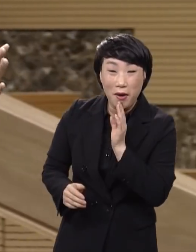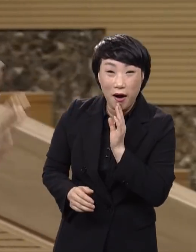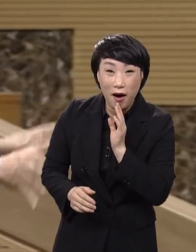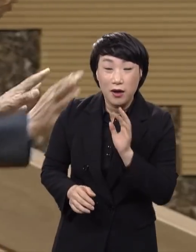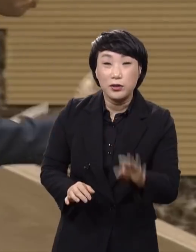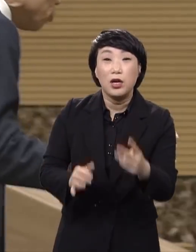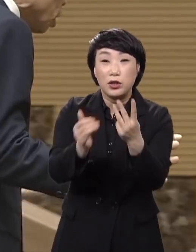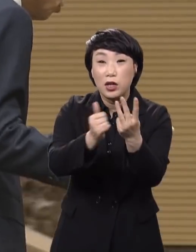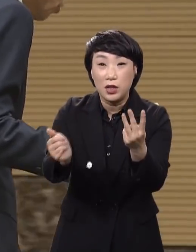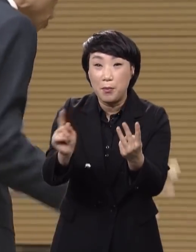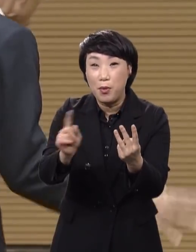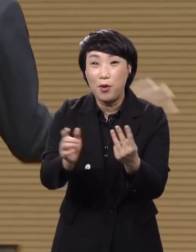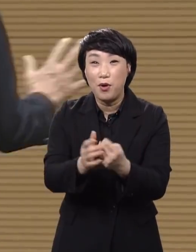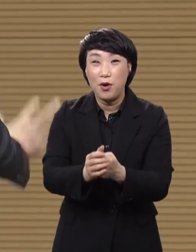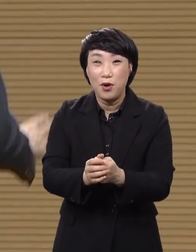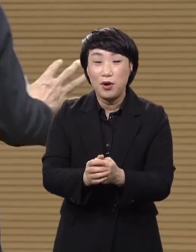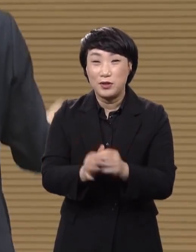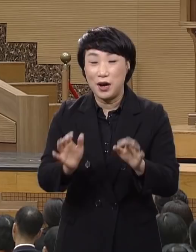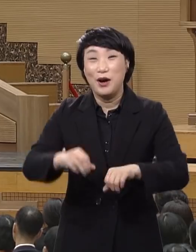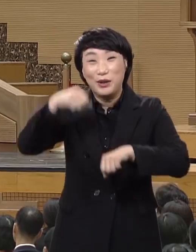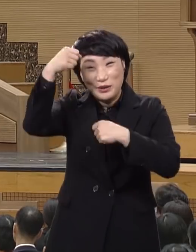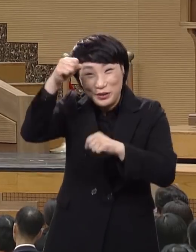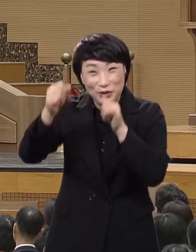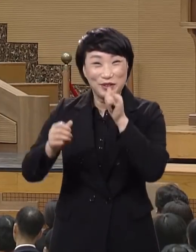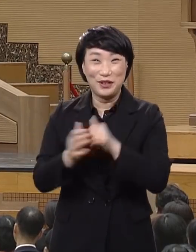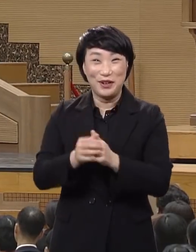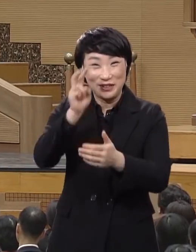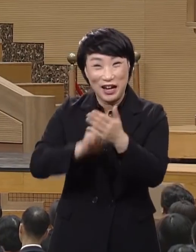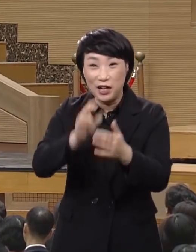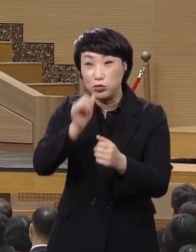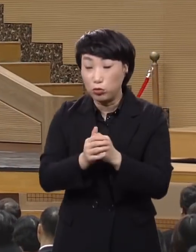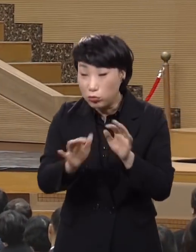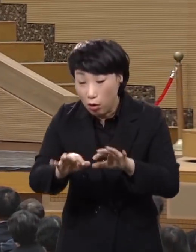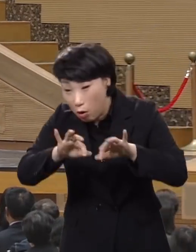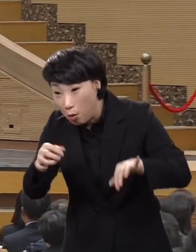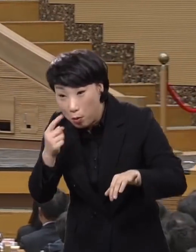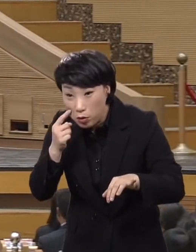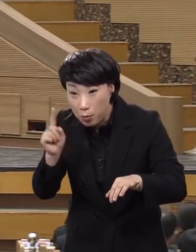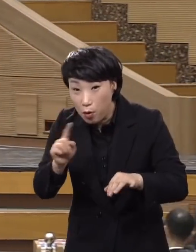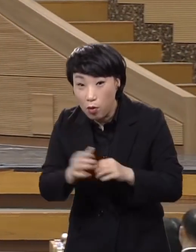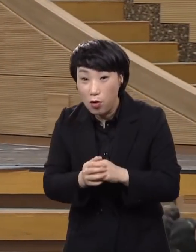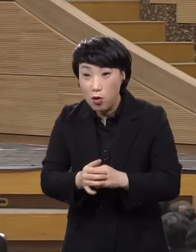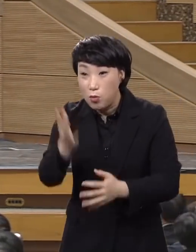속에서 셋이 들어가서 춤을 추는데 한 사람이 더 있어요.